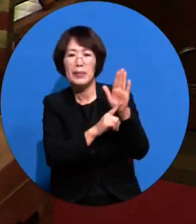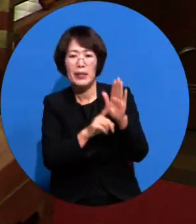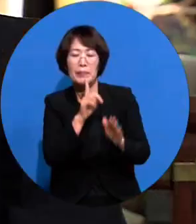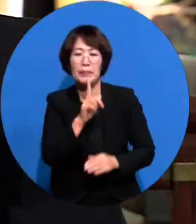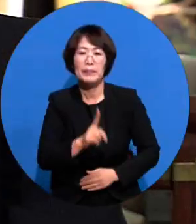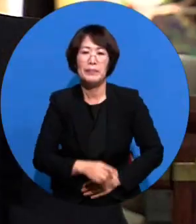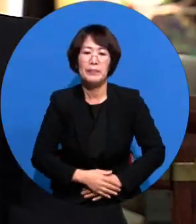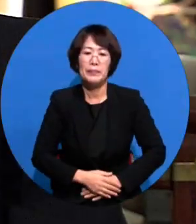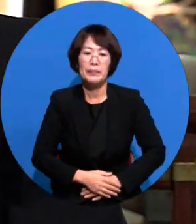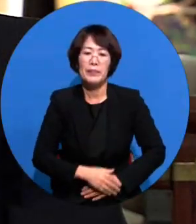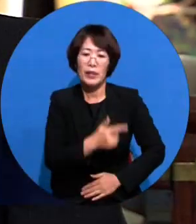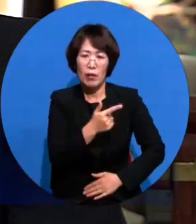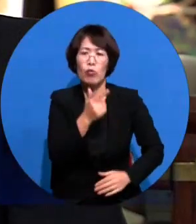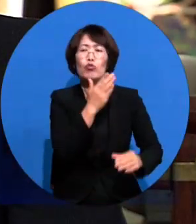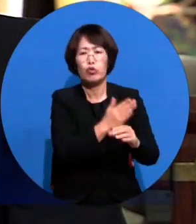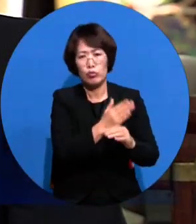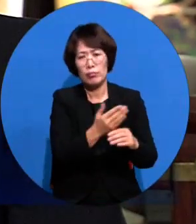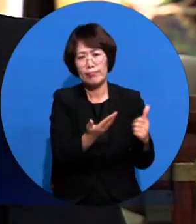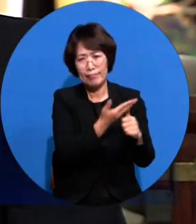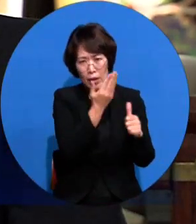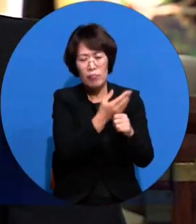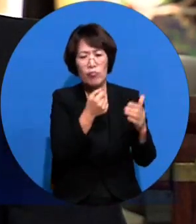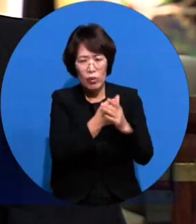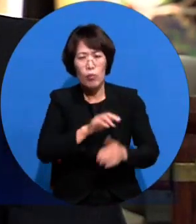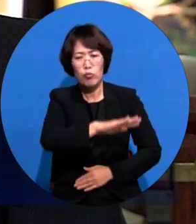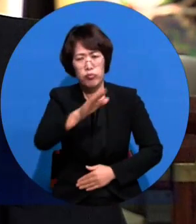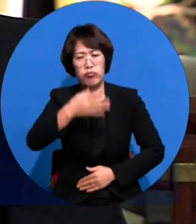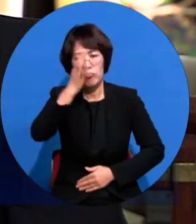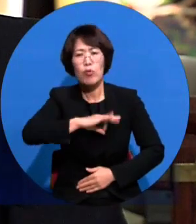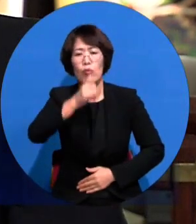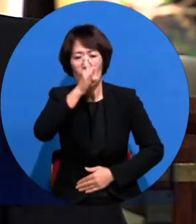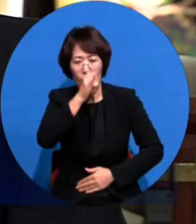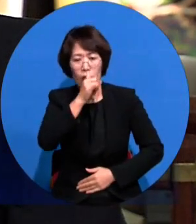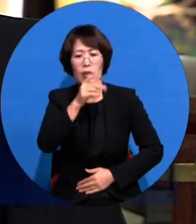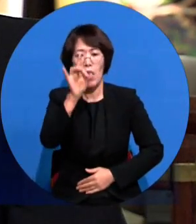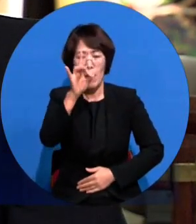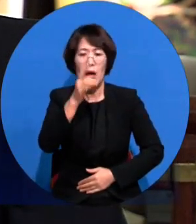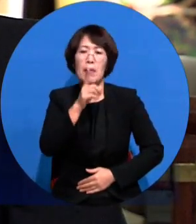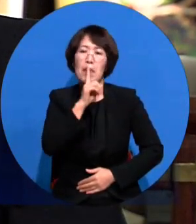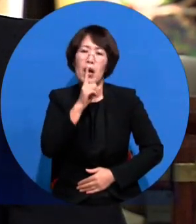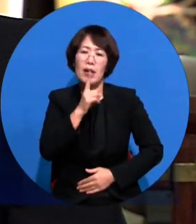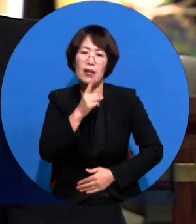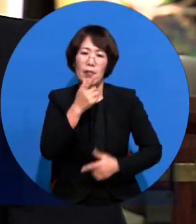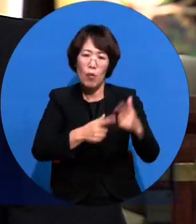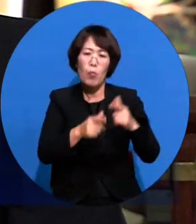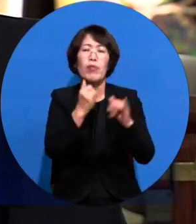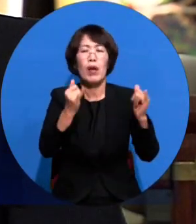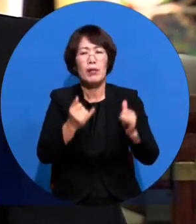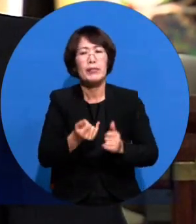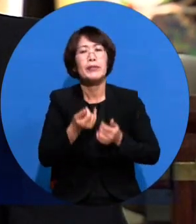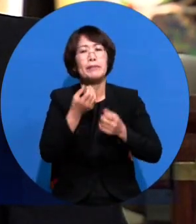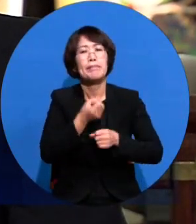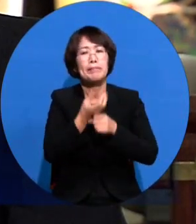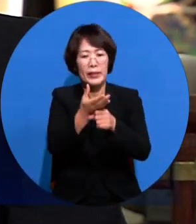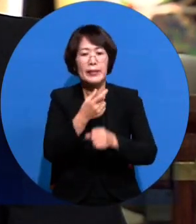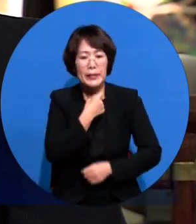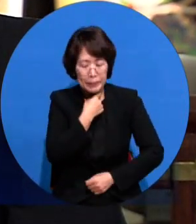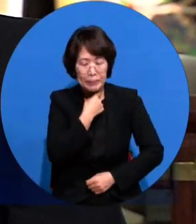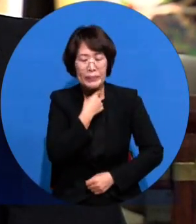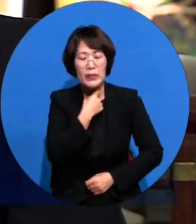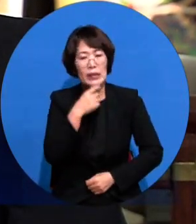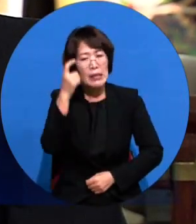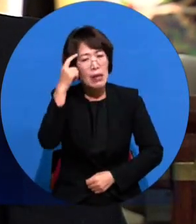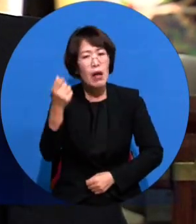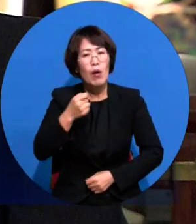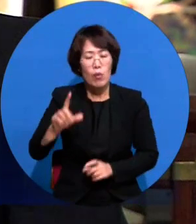표시합니다. 김대중이 키웠기 때문에 우리는 보람 있다. 이거 한마디라도 목포 사람들한테 줘야겠다. 이런 생각으로